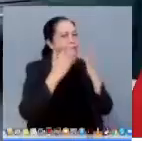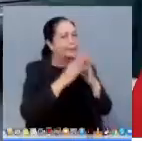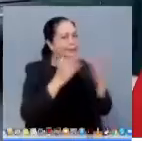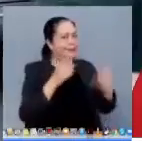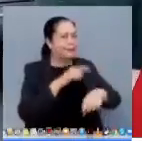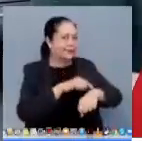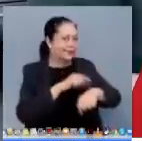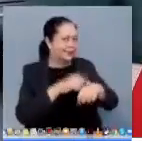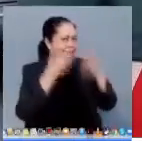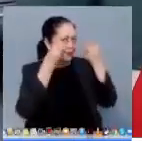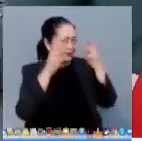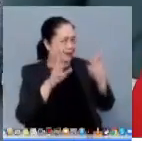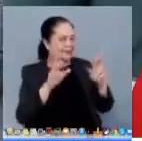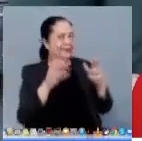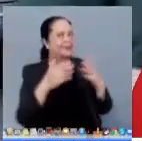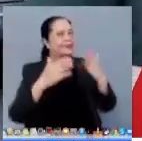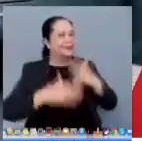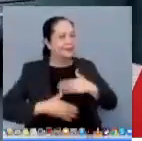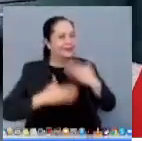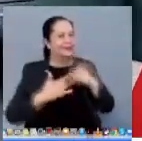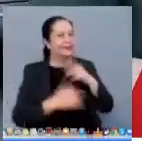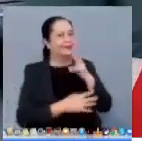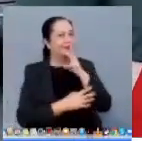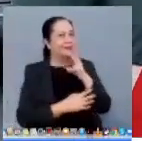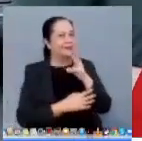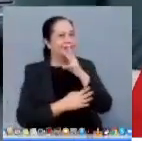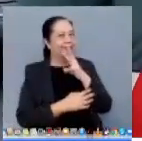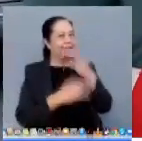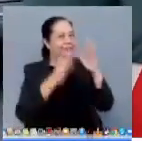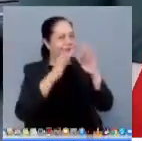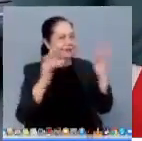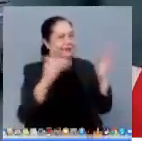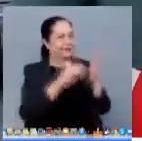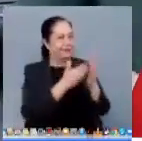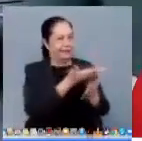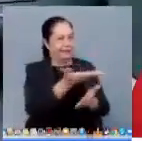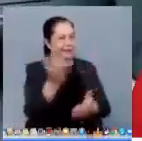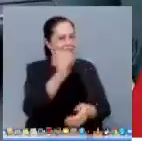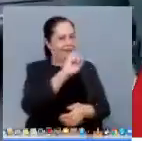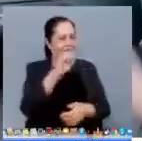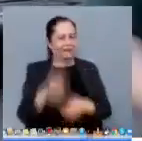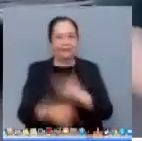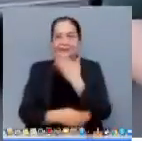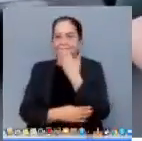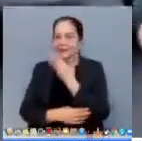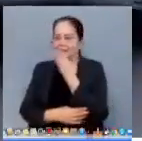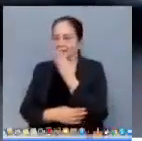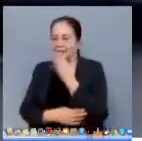And happy Wata-Wata Festival muli po sa mga taga-San Juan. Sa maraming inyo po. Salamat. Thank you. Ayan, balik muna